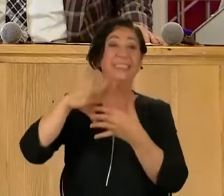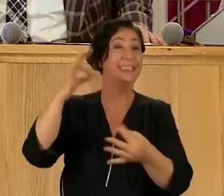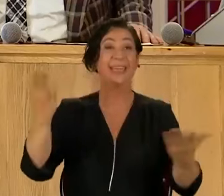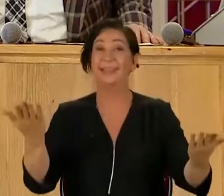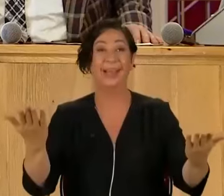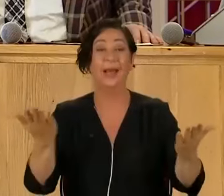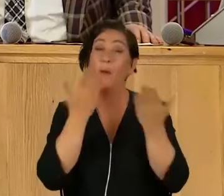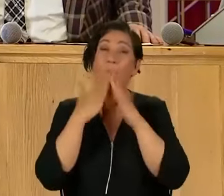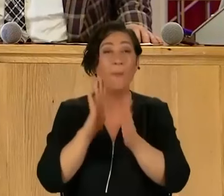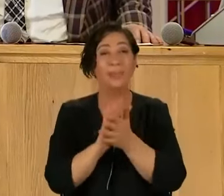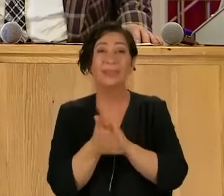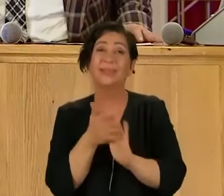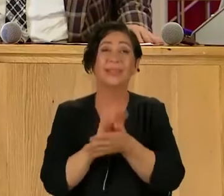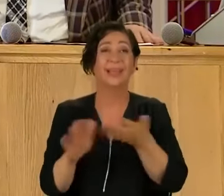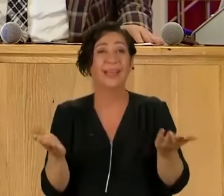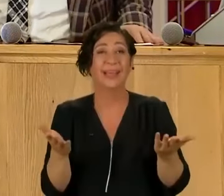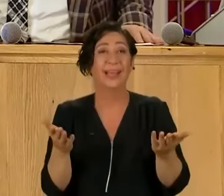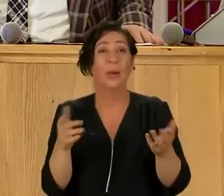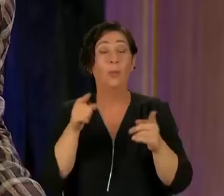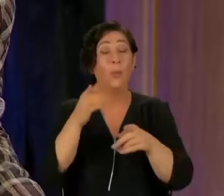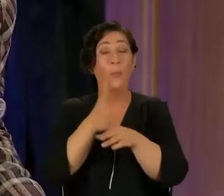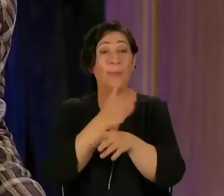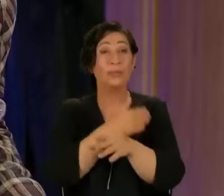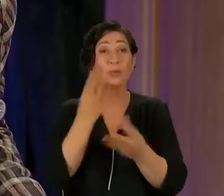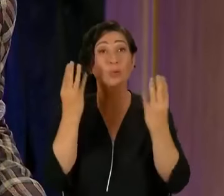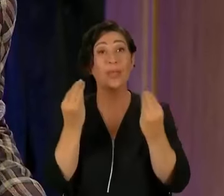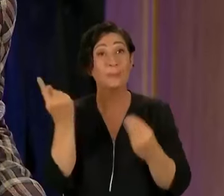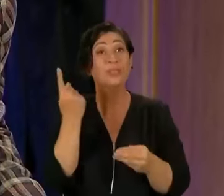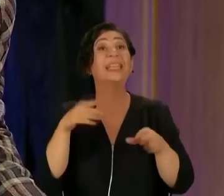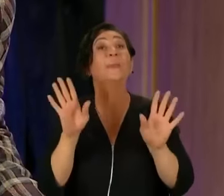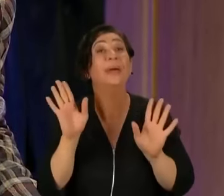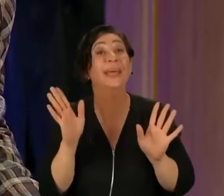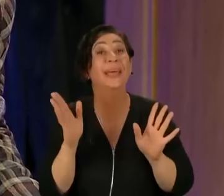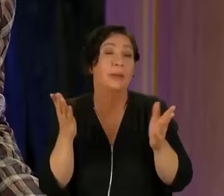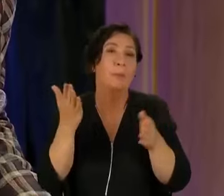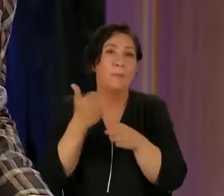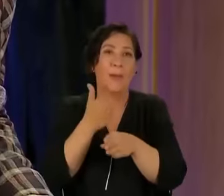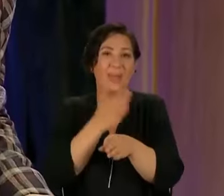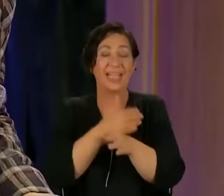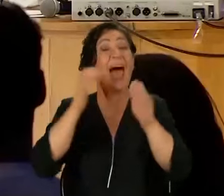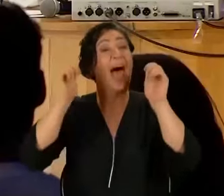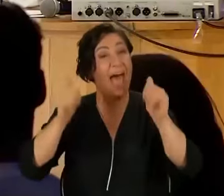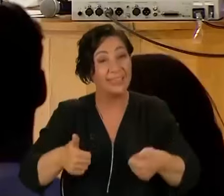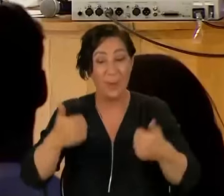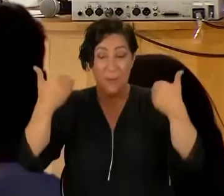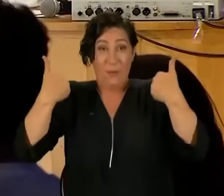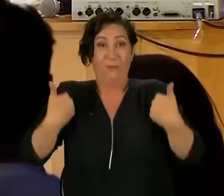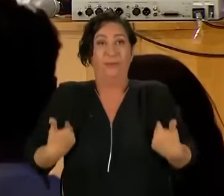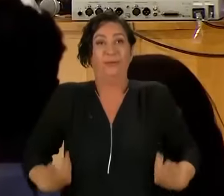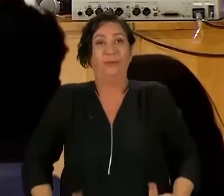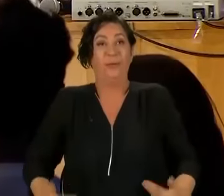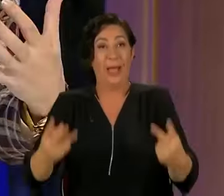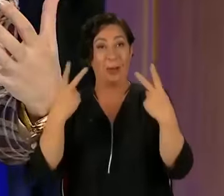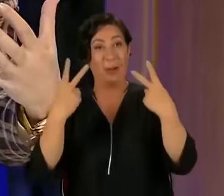insanlar? Kalmadılar. Bu aslında memleket için de çok güzel bir şey değil. Çünkü memleket her zaman vücuduyla